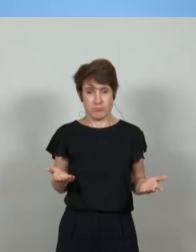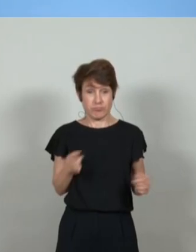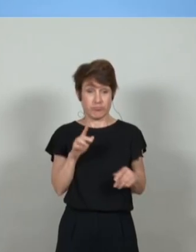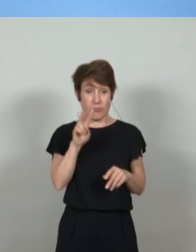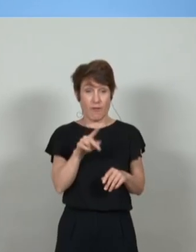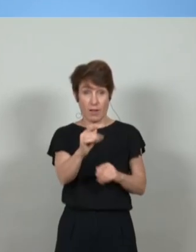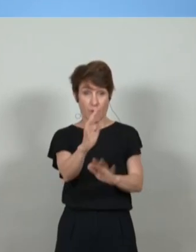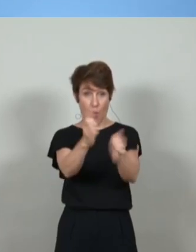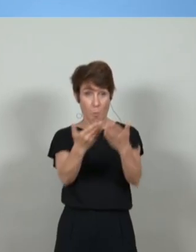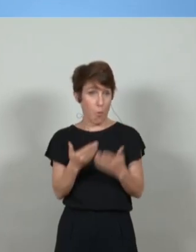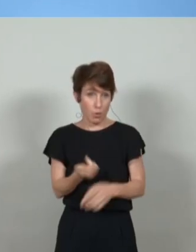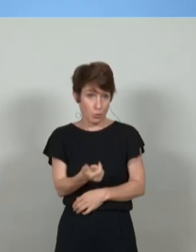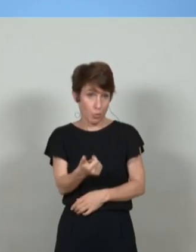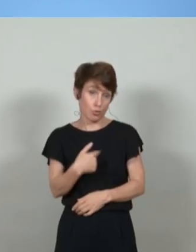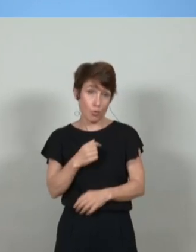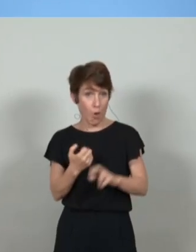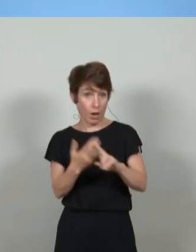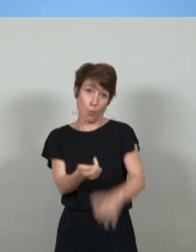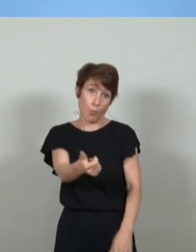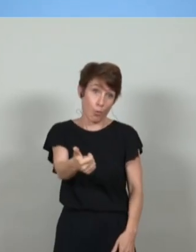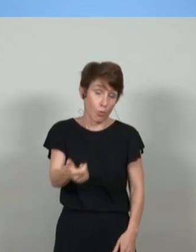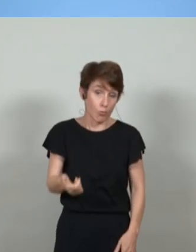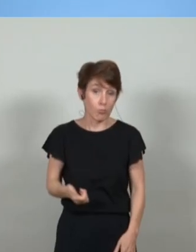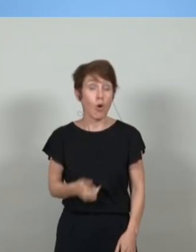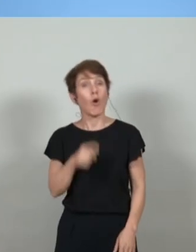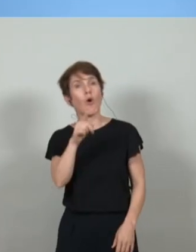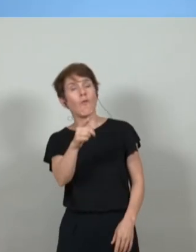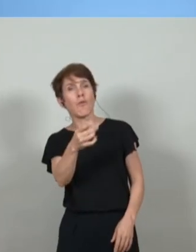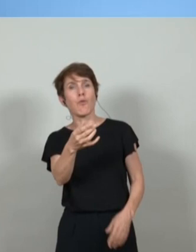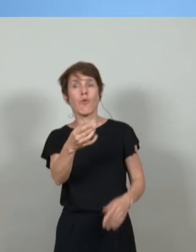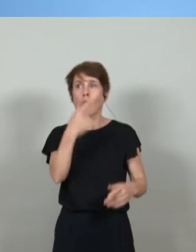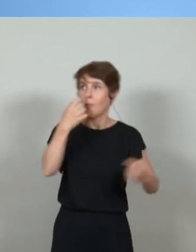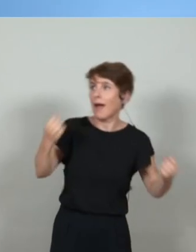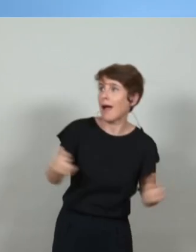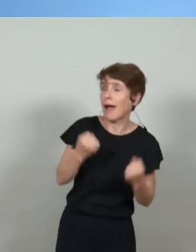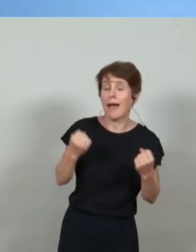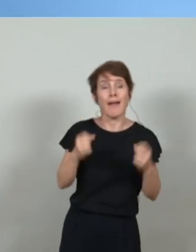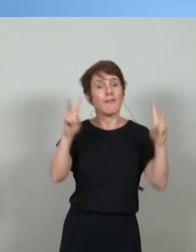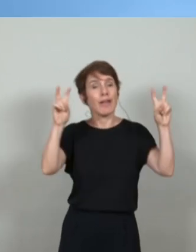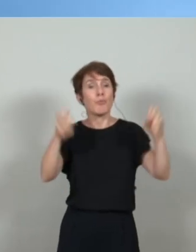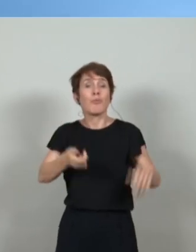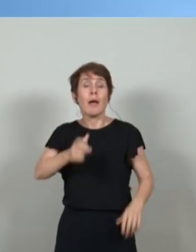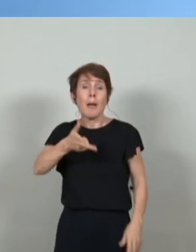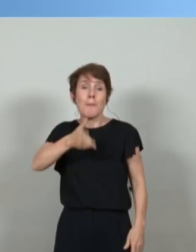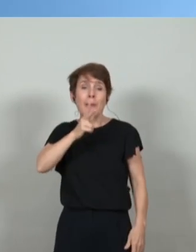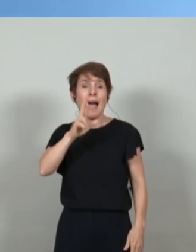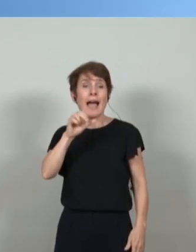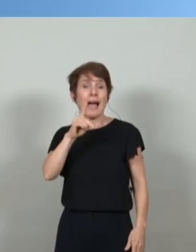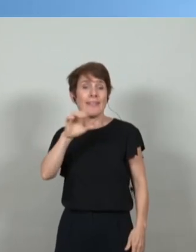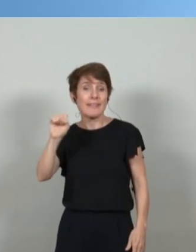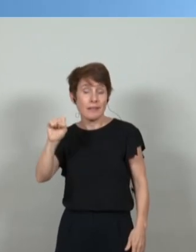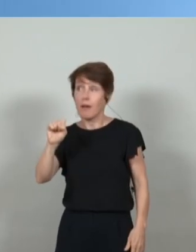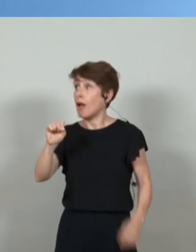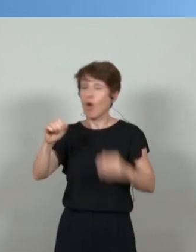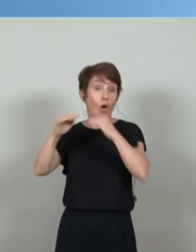grand chose vous faites la promotion dans votre cartographie du Paradis moi ça me fait marrer le paradis c'est pas un espace agricole c'est un bar en terrasse